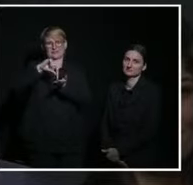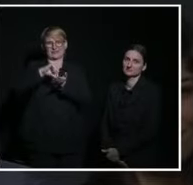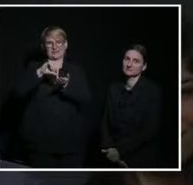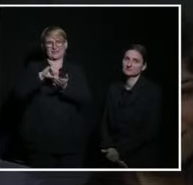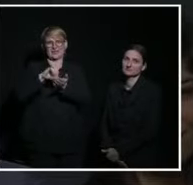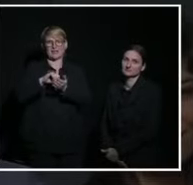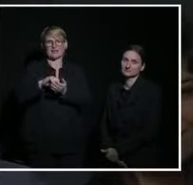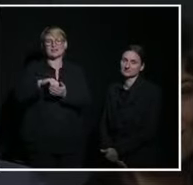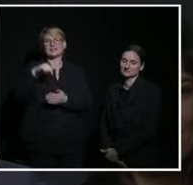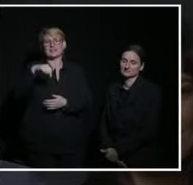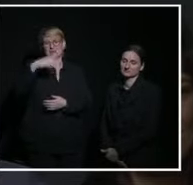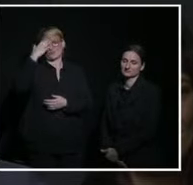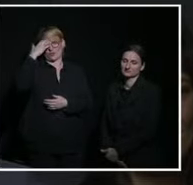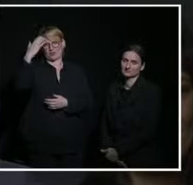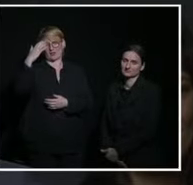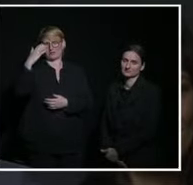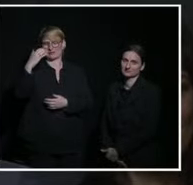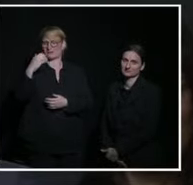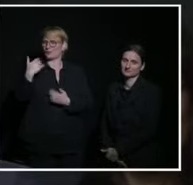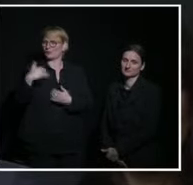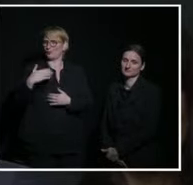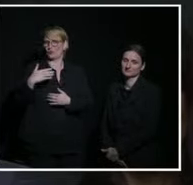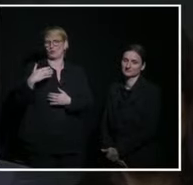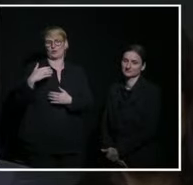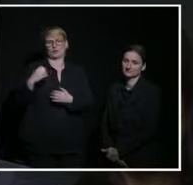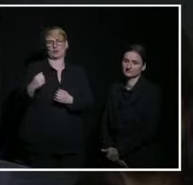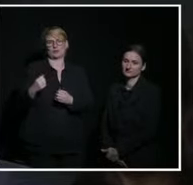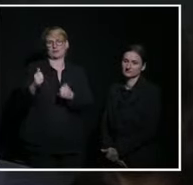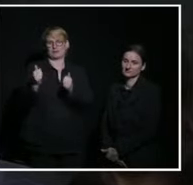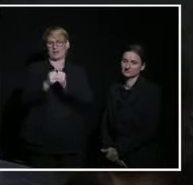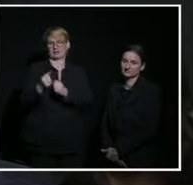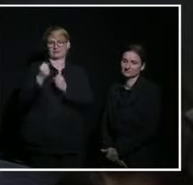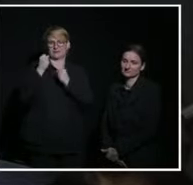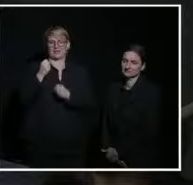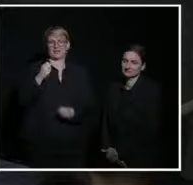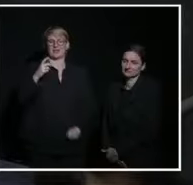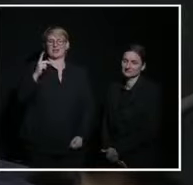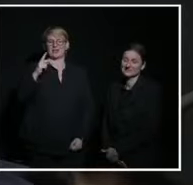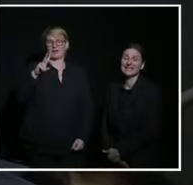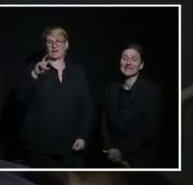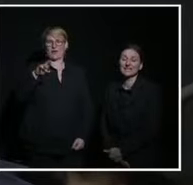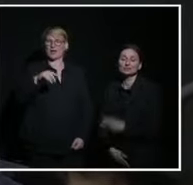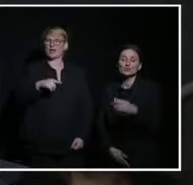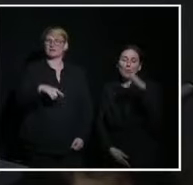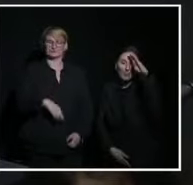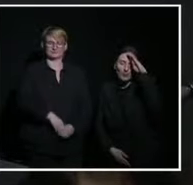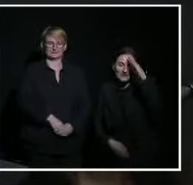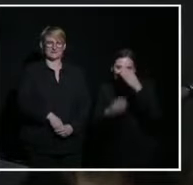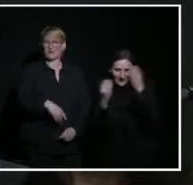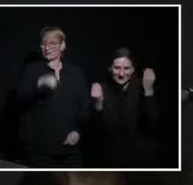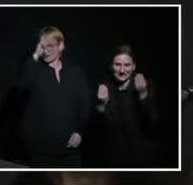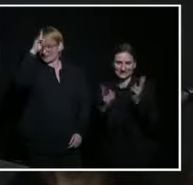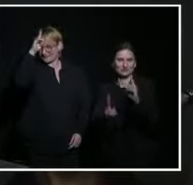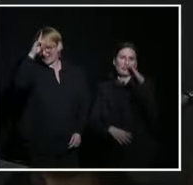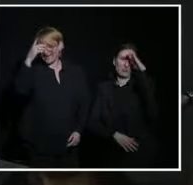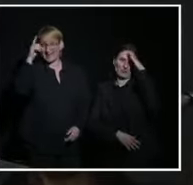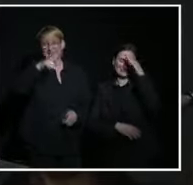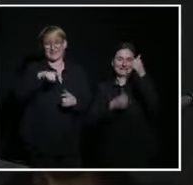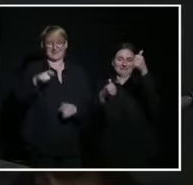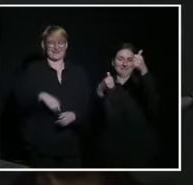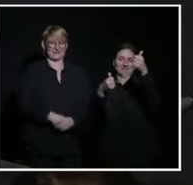starker Partner und genau, Kreisverwaltungsreferat, die genau. Haben wir gerade, der Polizei. Die Polizei war